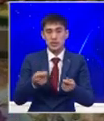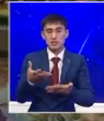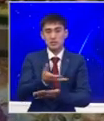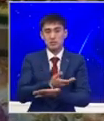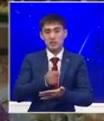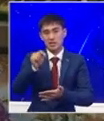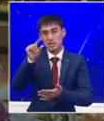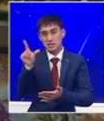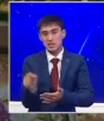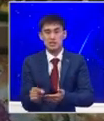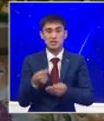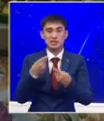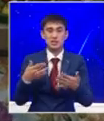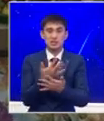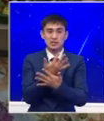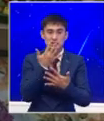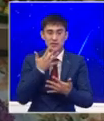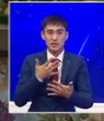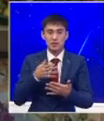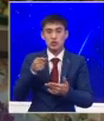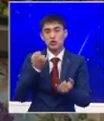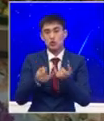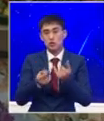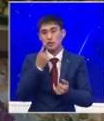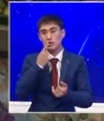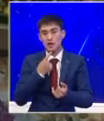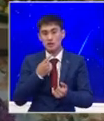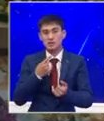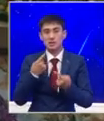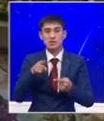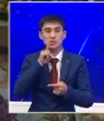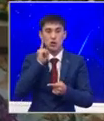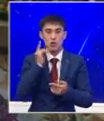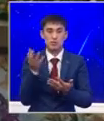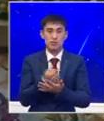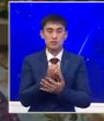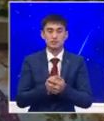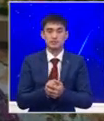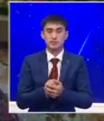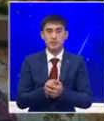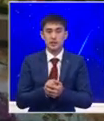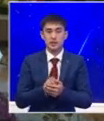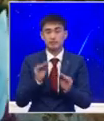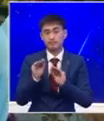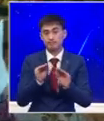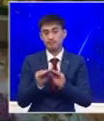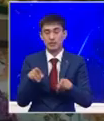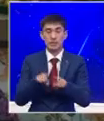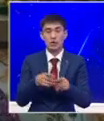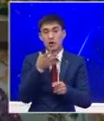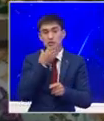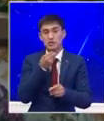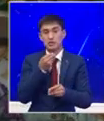всяких листьев там, всяких разных. Желтые, красные, даже бывало, что зеленые попадались. Ну и смастерили вот такой